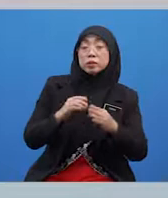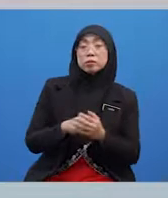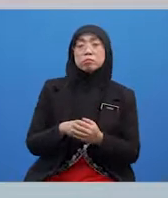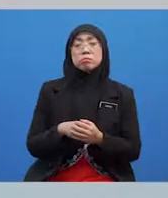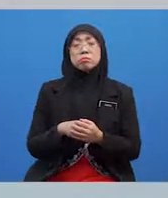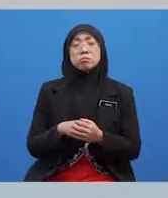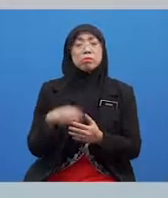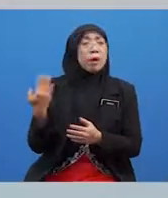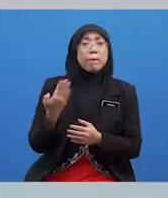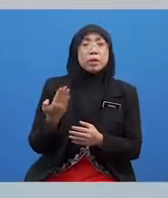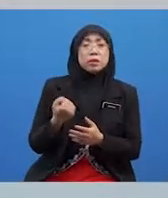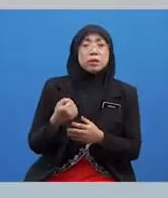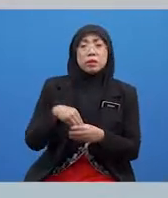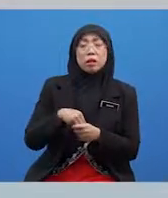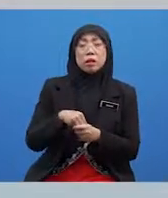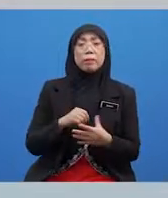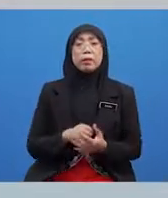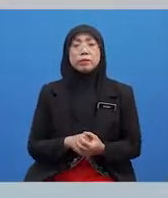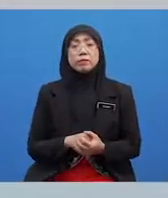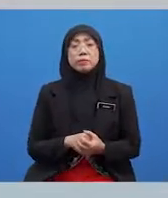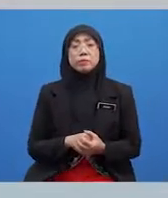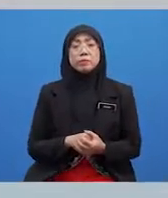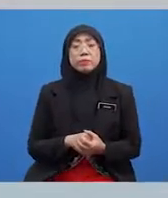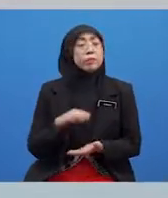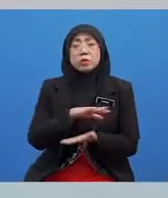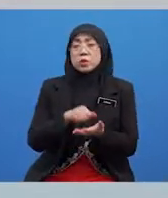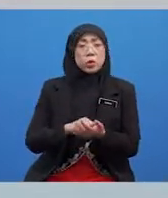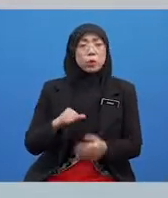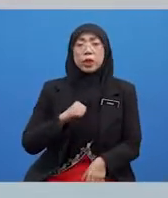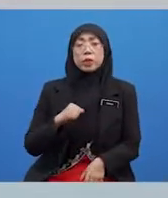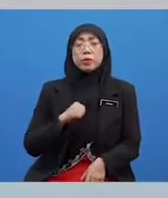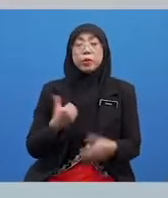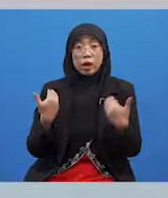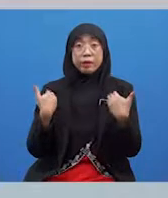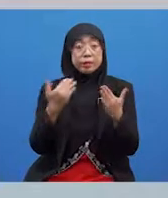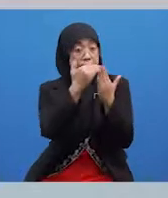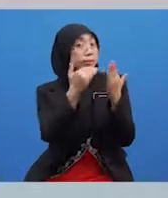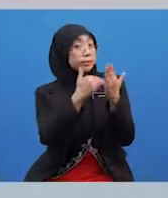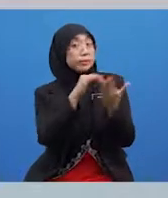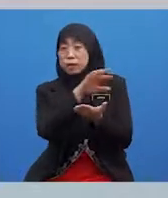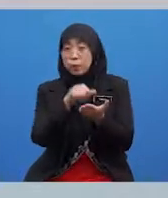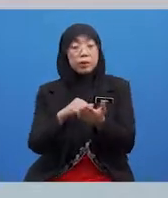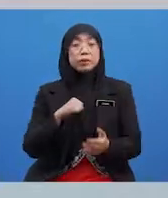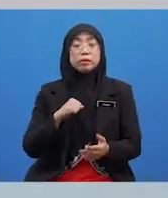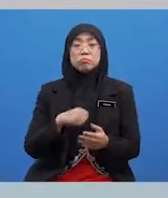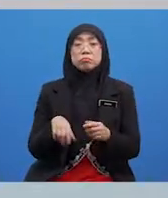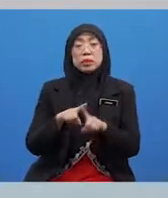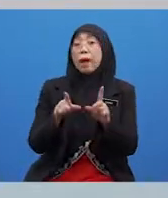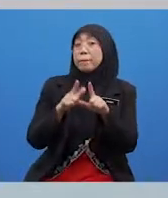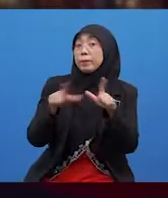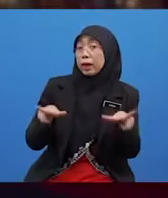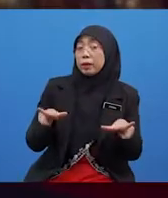luaran. Ini bermakna persekitaran memainkan peranan dalam mempengaruhi seseorang